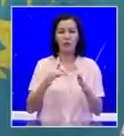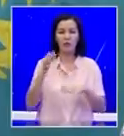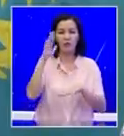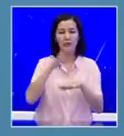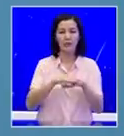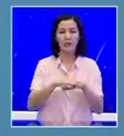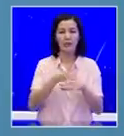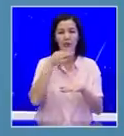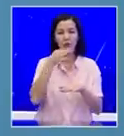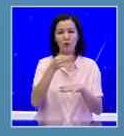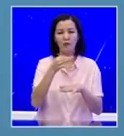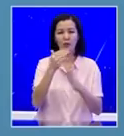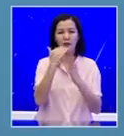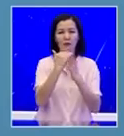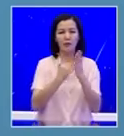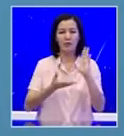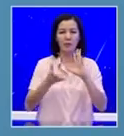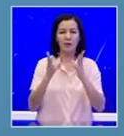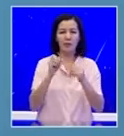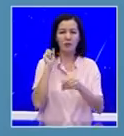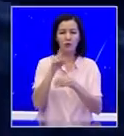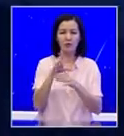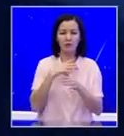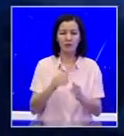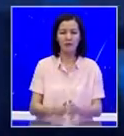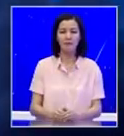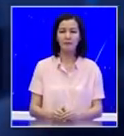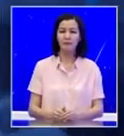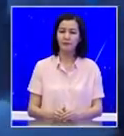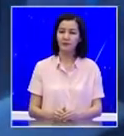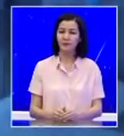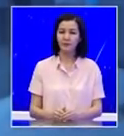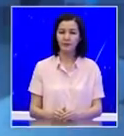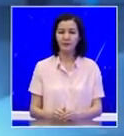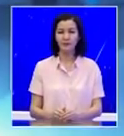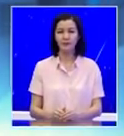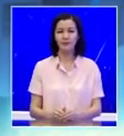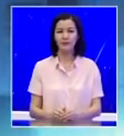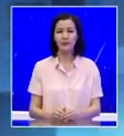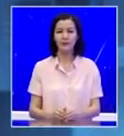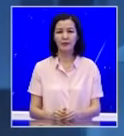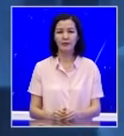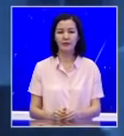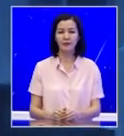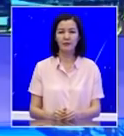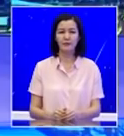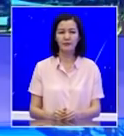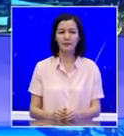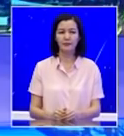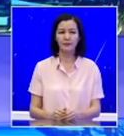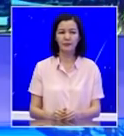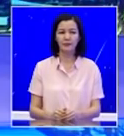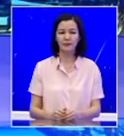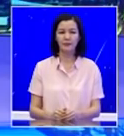басулы жауаптыларға бағдарлама бойынша жұмыс істеуді тапсырды. Жазира Исаева, Жаслан Шынкенже, Жетсу телеарнасы.